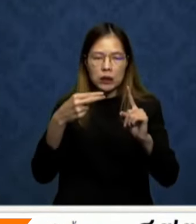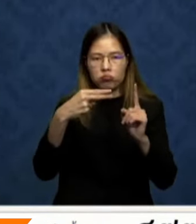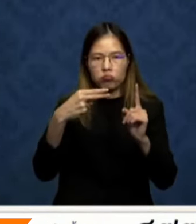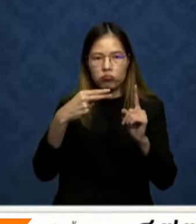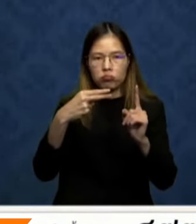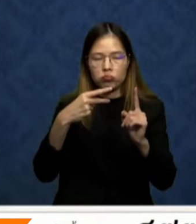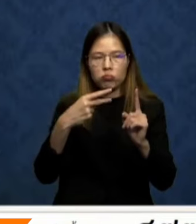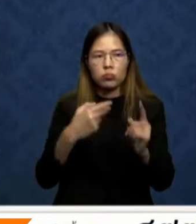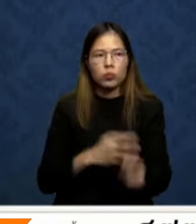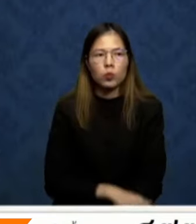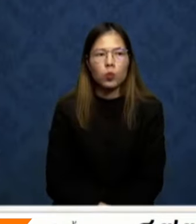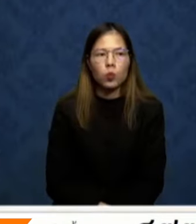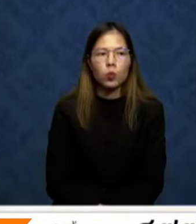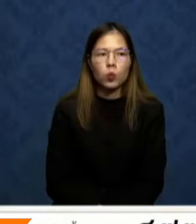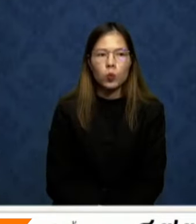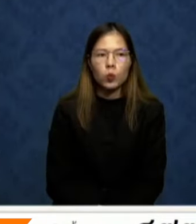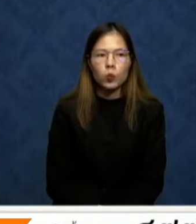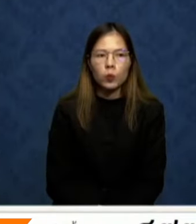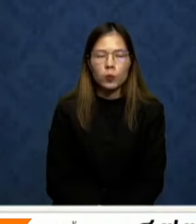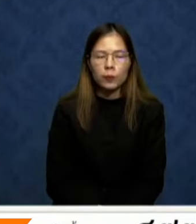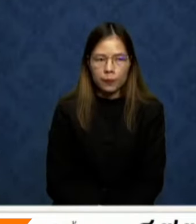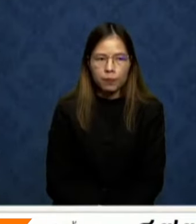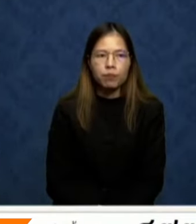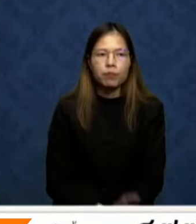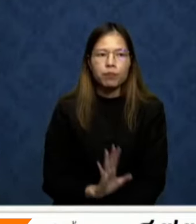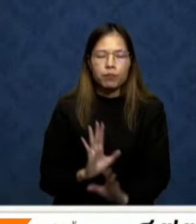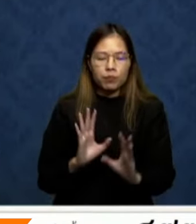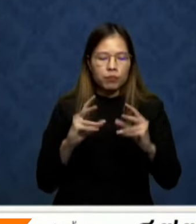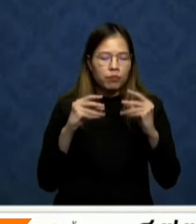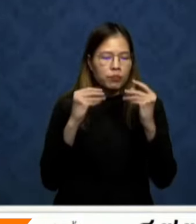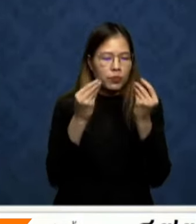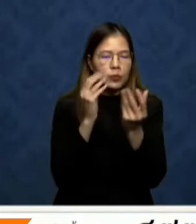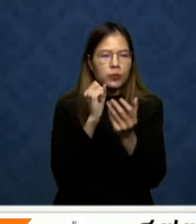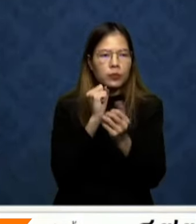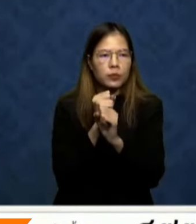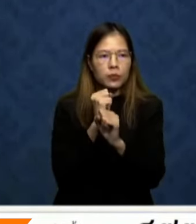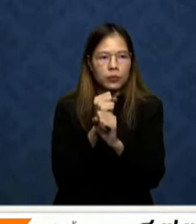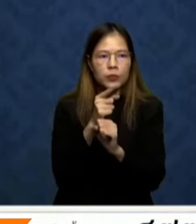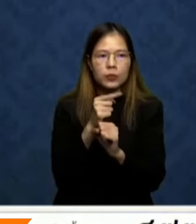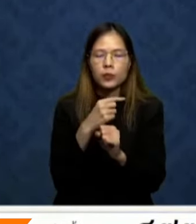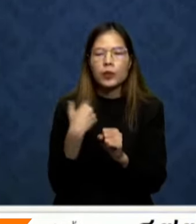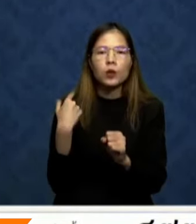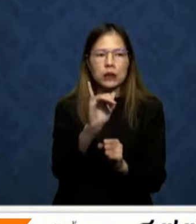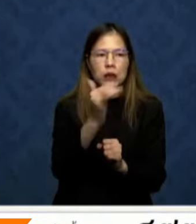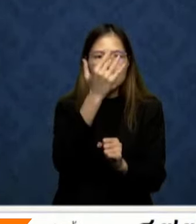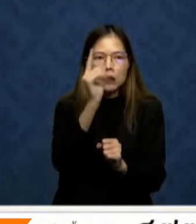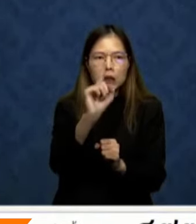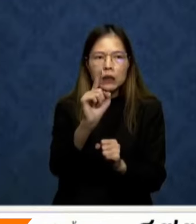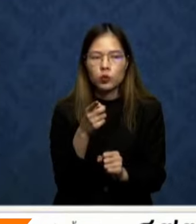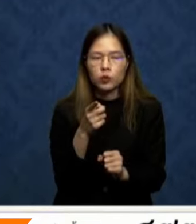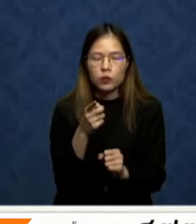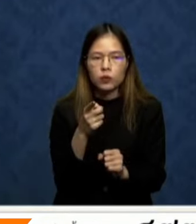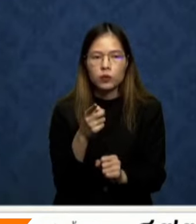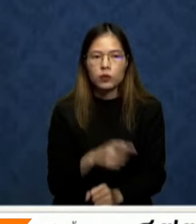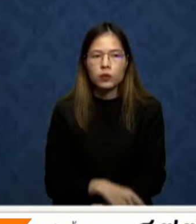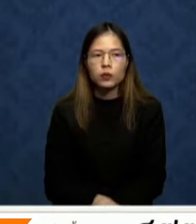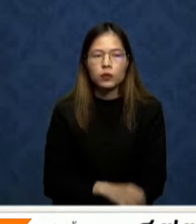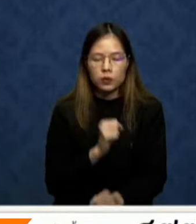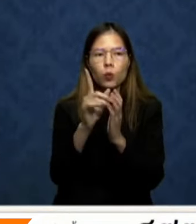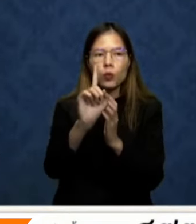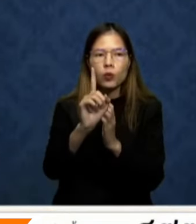ทเนี่ยสิ่งที่จะเกิดขึ้นที่ผมค่อนข้างเป็นห่วงนะครับแล้วเรายังไม่ได้พูดกันก็คือว่า